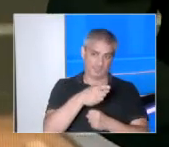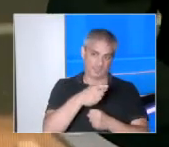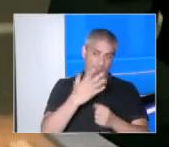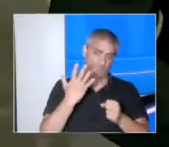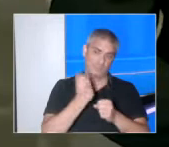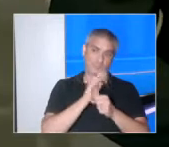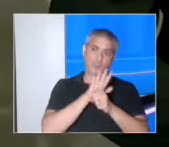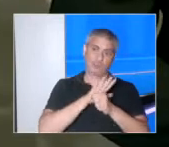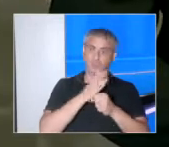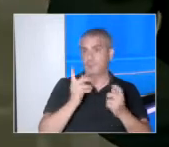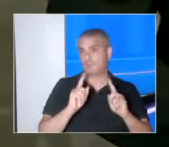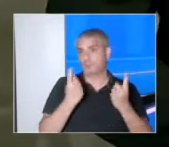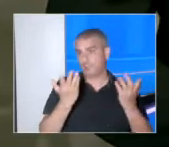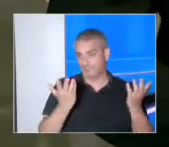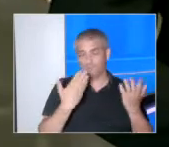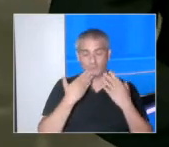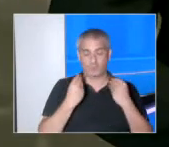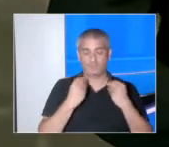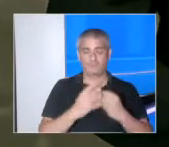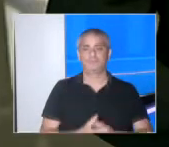שיקרה בכנסת ממש בקרוב. תודה רבה לך.